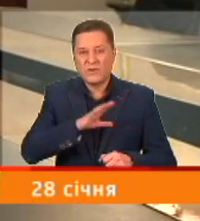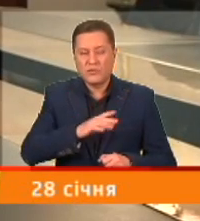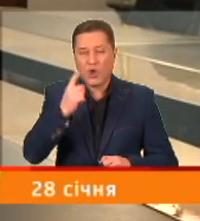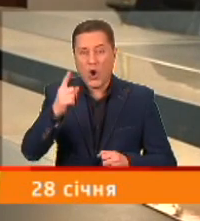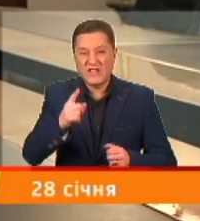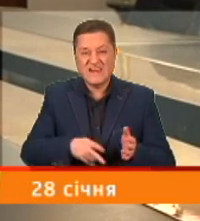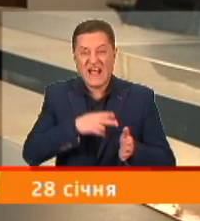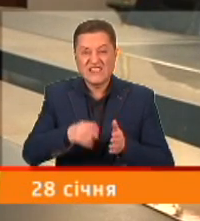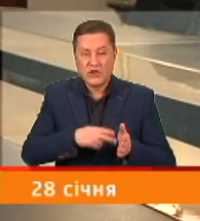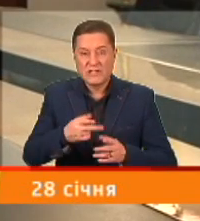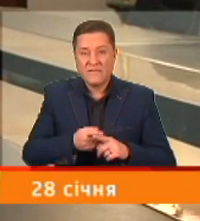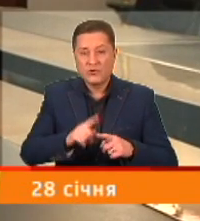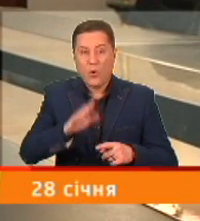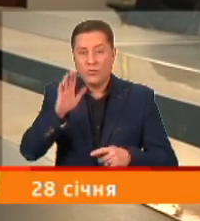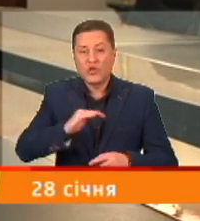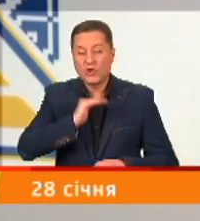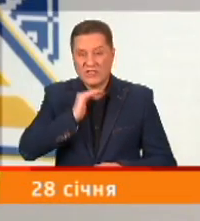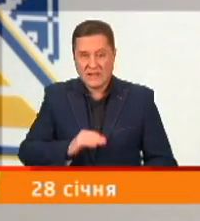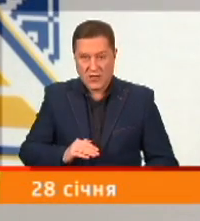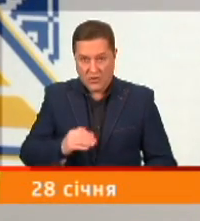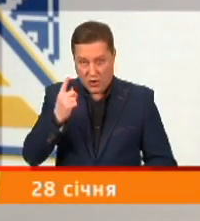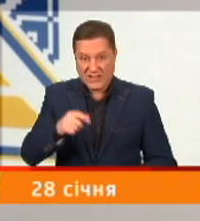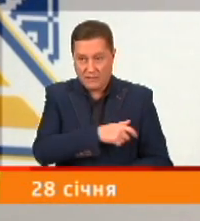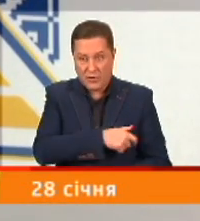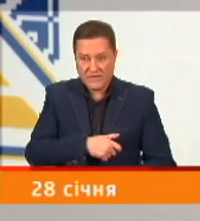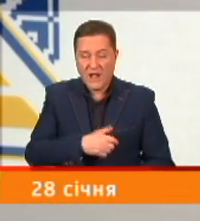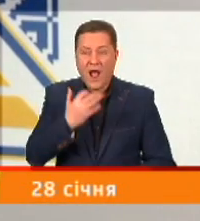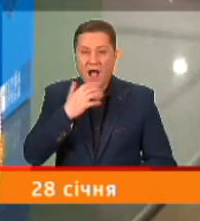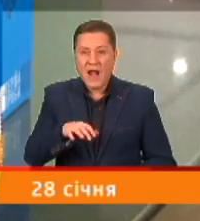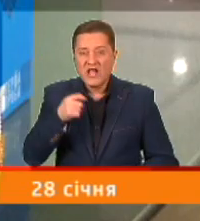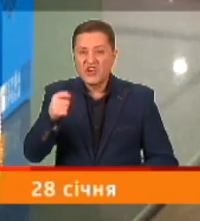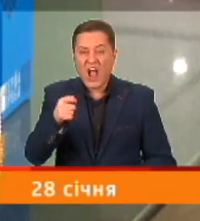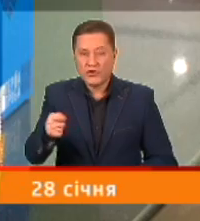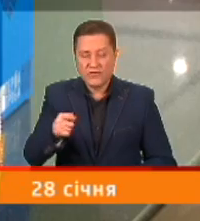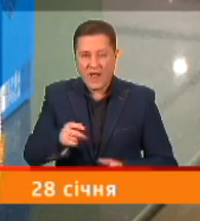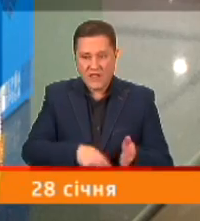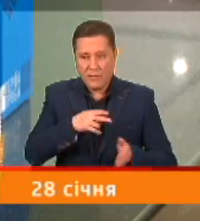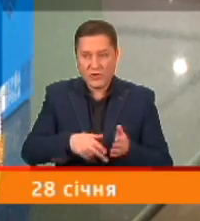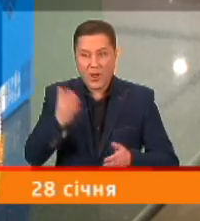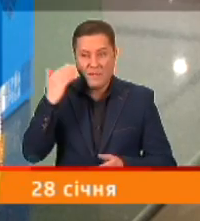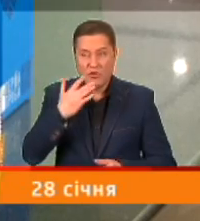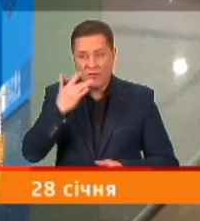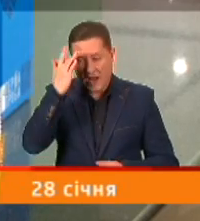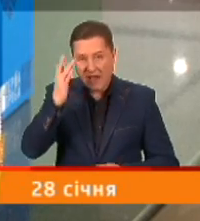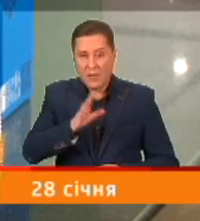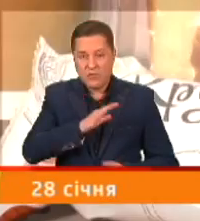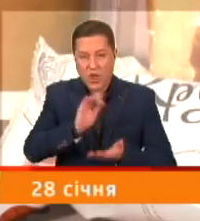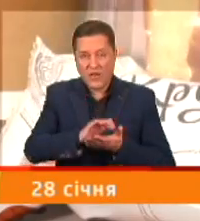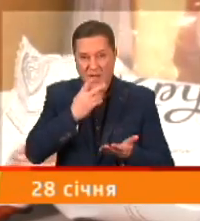состав, і цього буде достатньо. І ще одна реформа – гаряче харчування у потягах. Минулого літа я побувала на